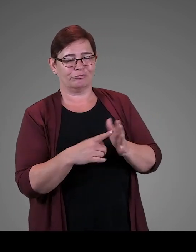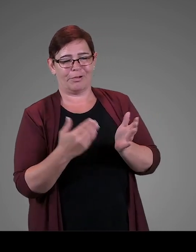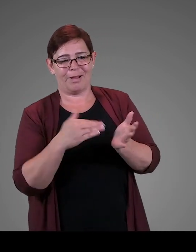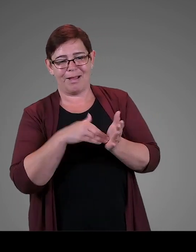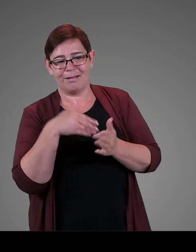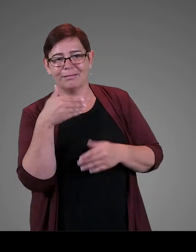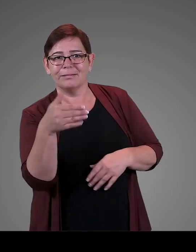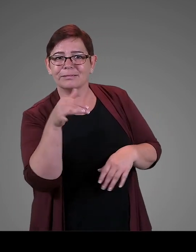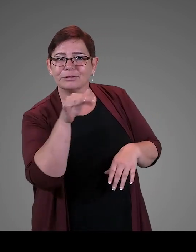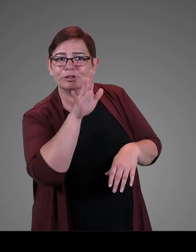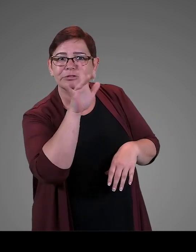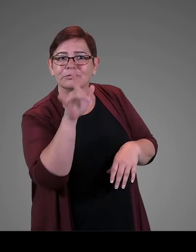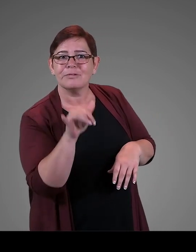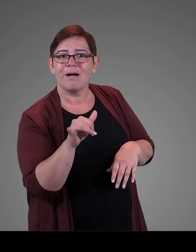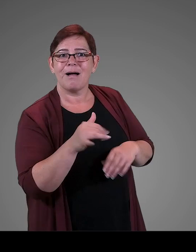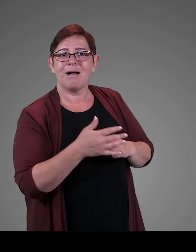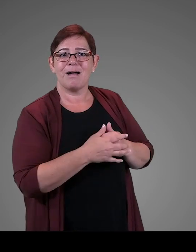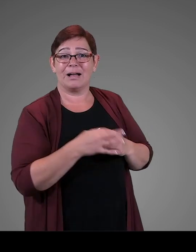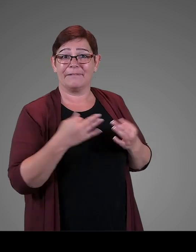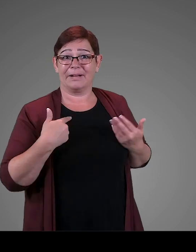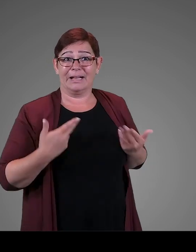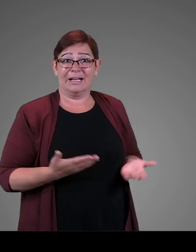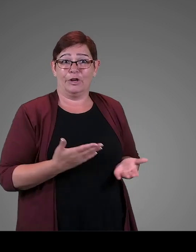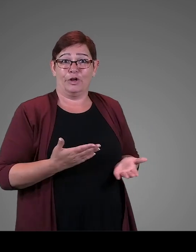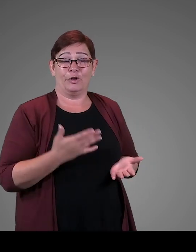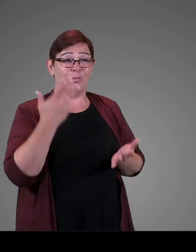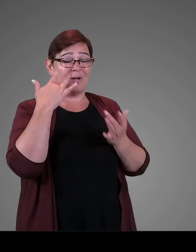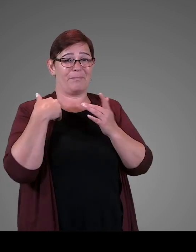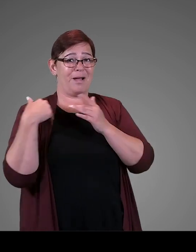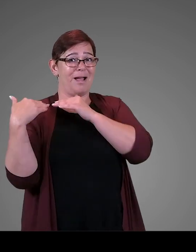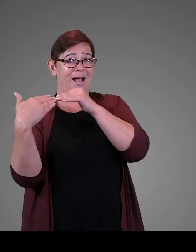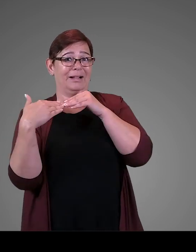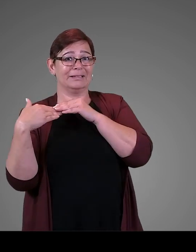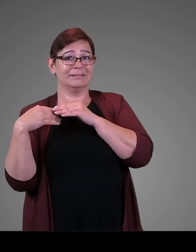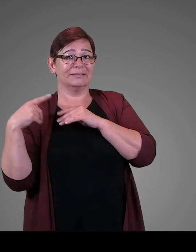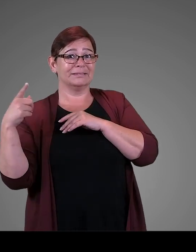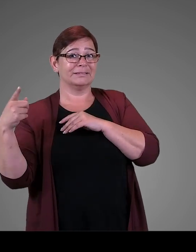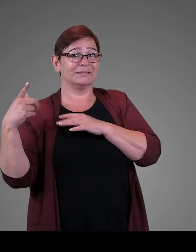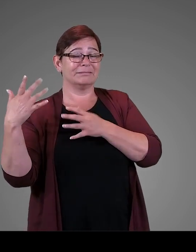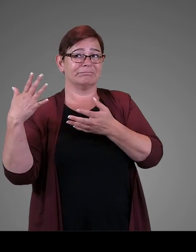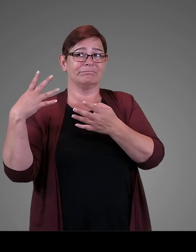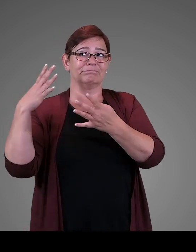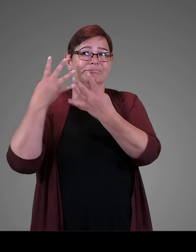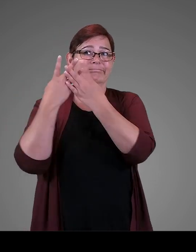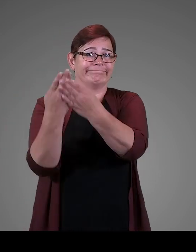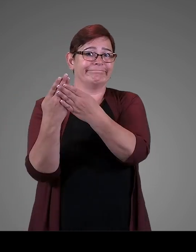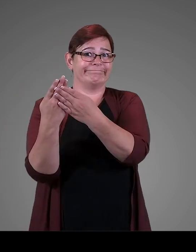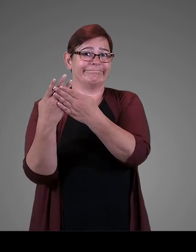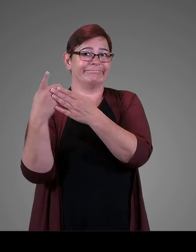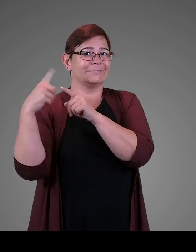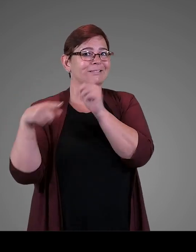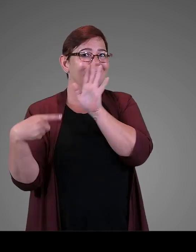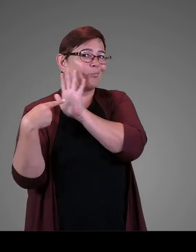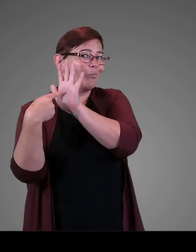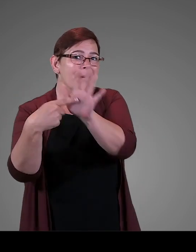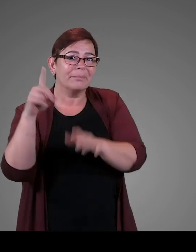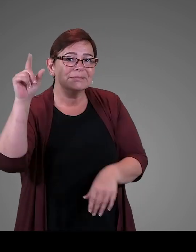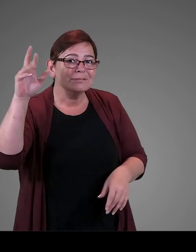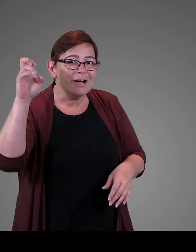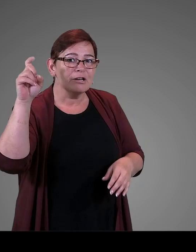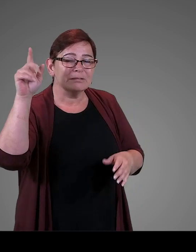de travail. Je recommence en juillet. Si je suis ici, c'est que mes collègues sont débordés, elles ne peuvent pas représenter